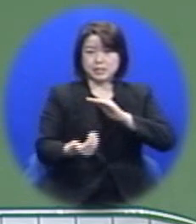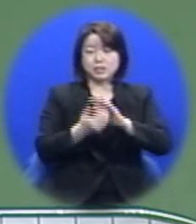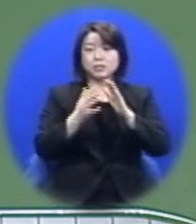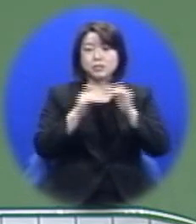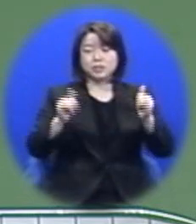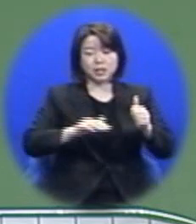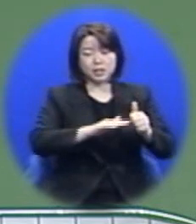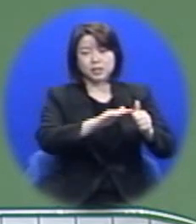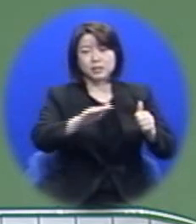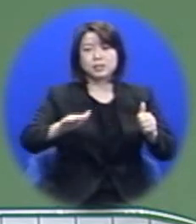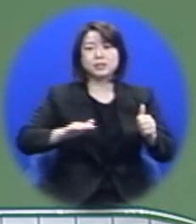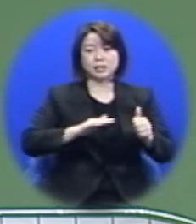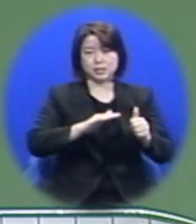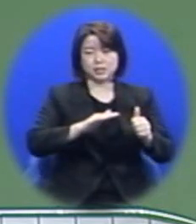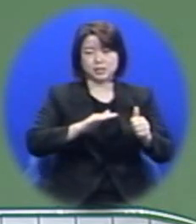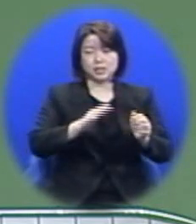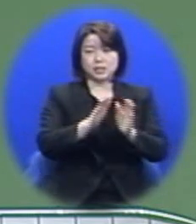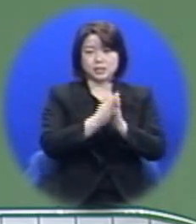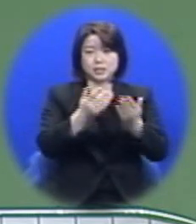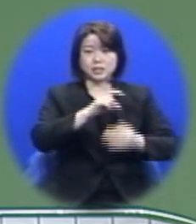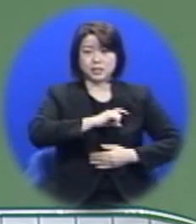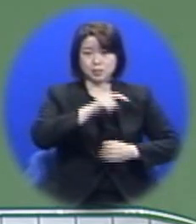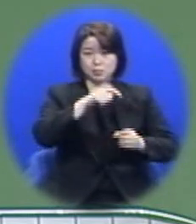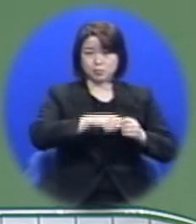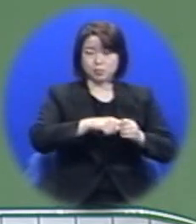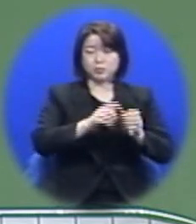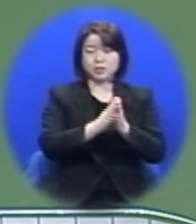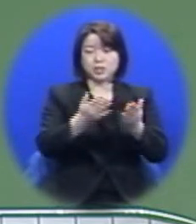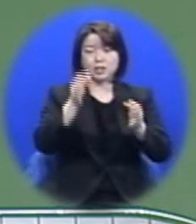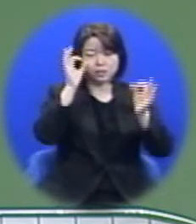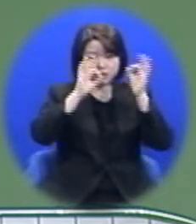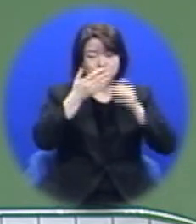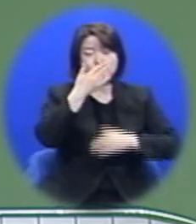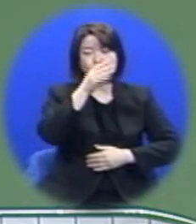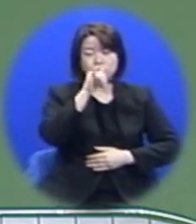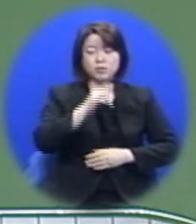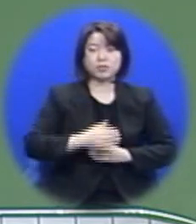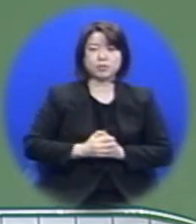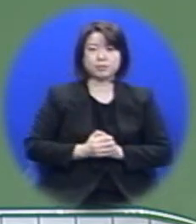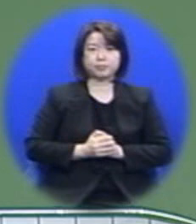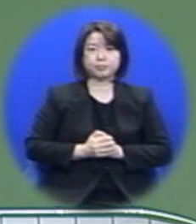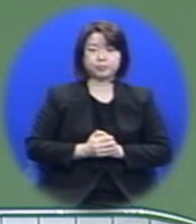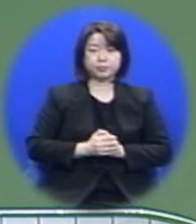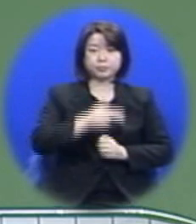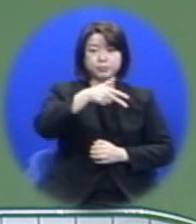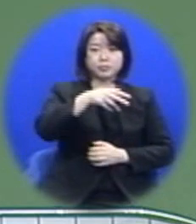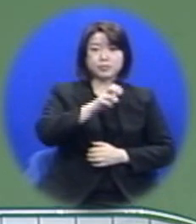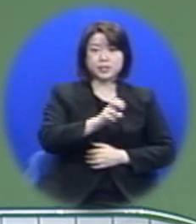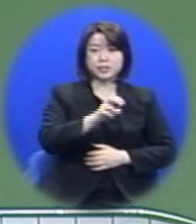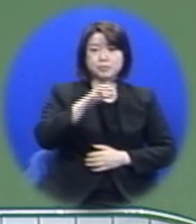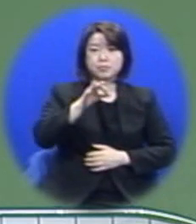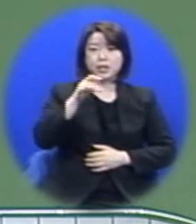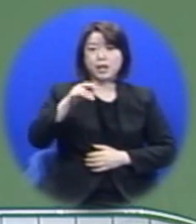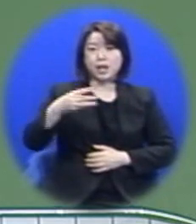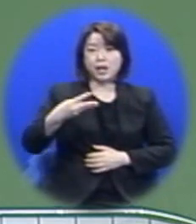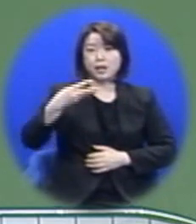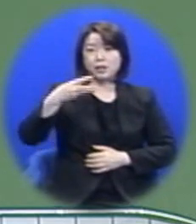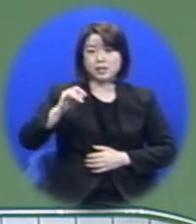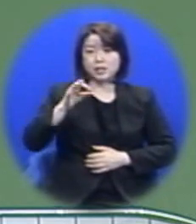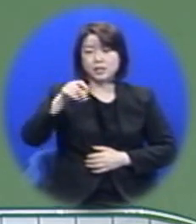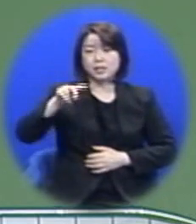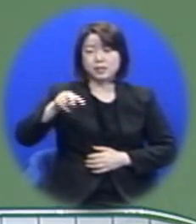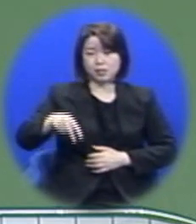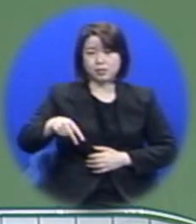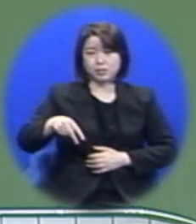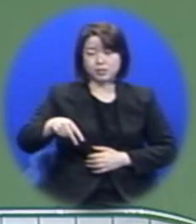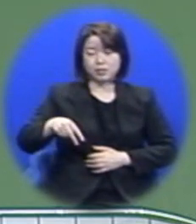가보면 전능자의 그늘이라는 제목의 책을 찾으실 수 있습니다. 짐 엘리엇 선교사님의